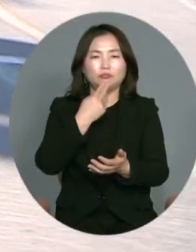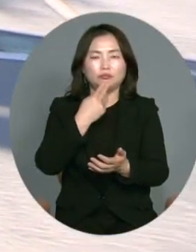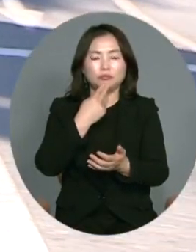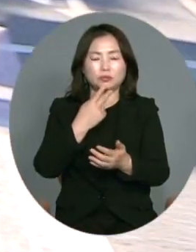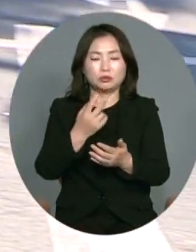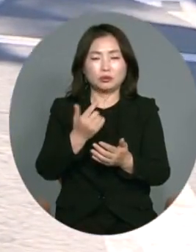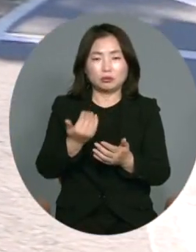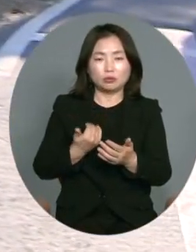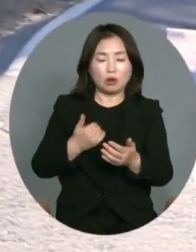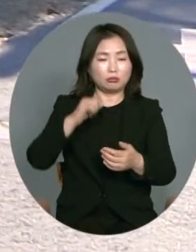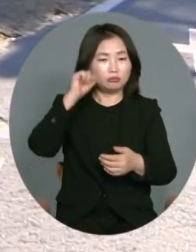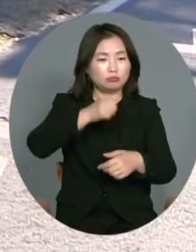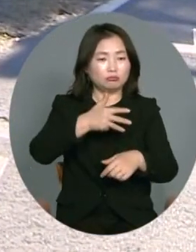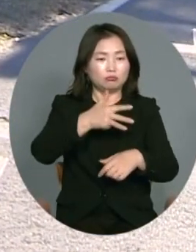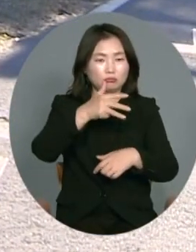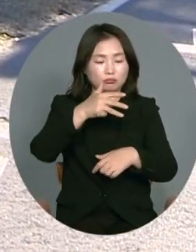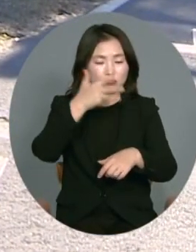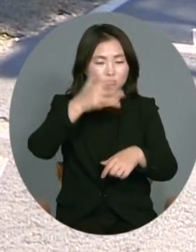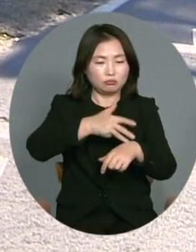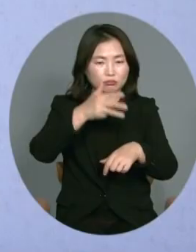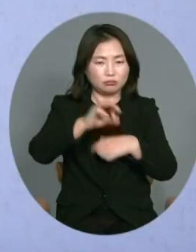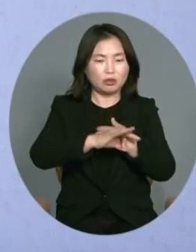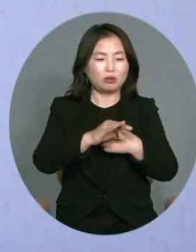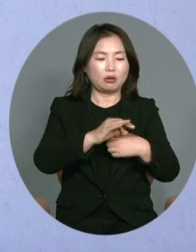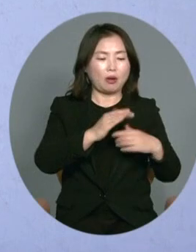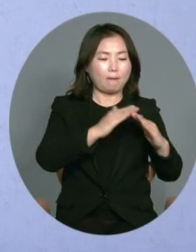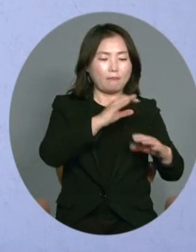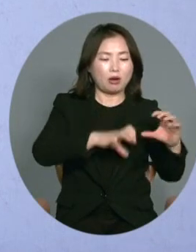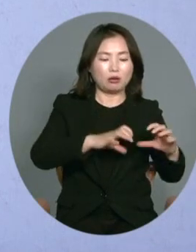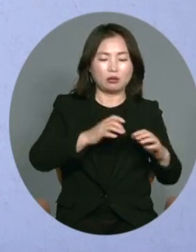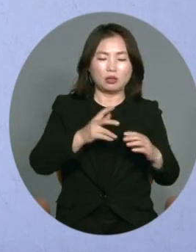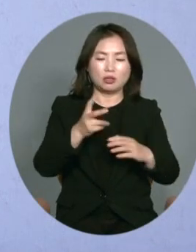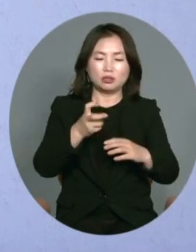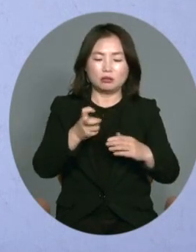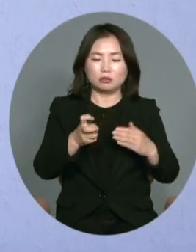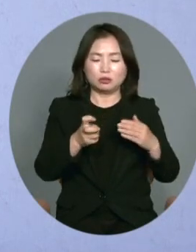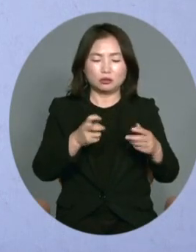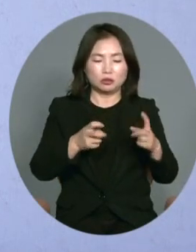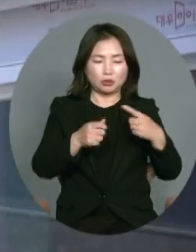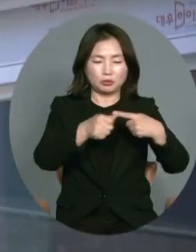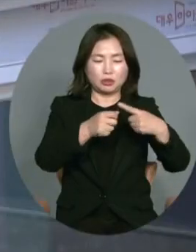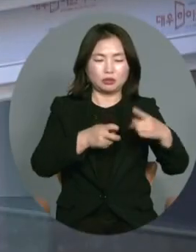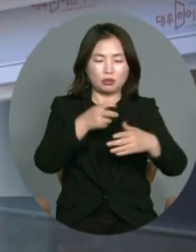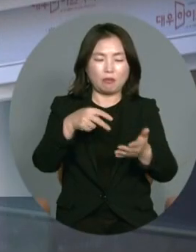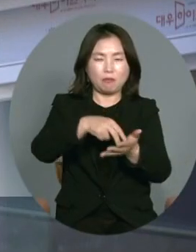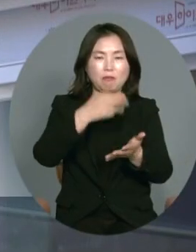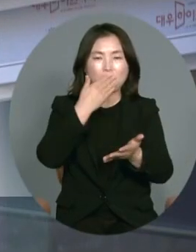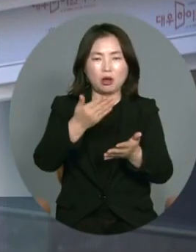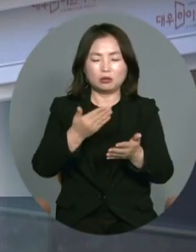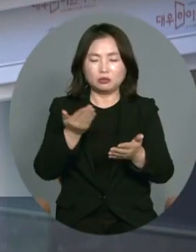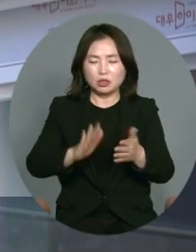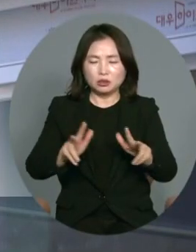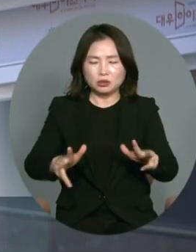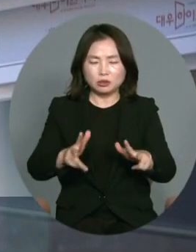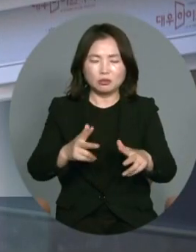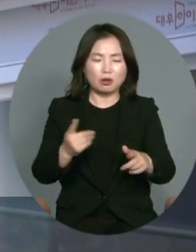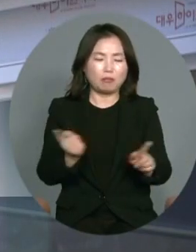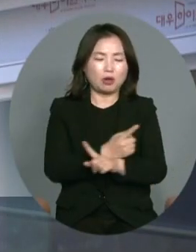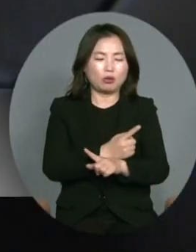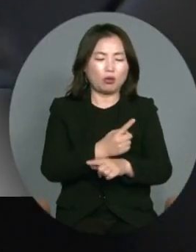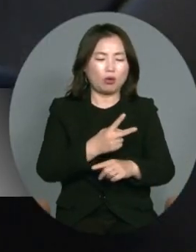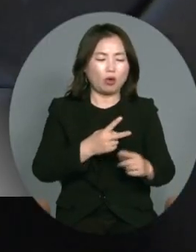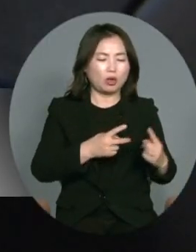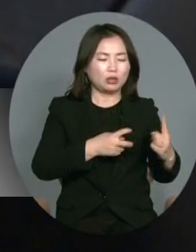개편 전에는 아침 8시면 마을에서 시내로 나가는 첫 차를 탈수 있었는데 지금은 다른 마을을 들렀다가 오도록